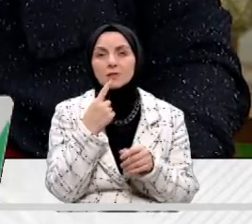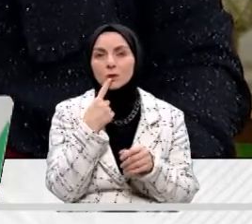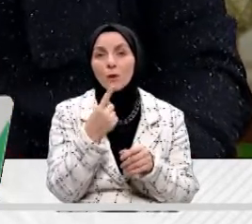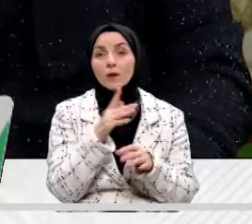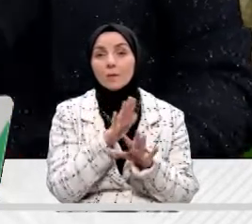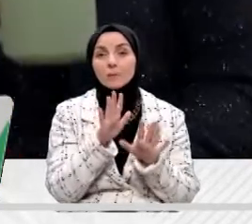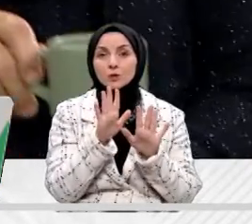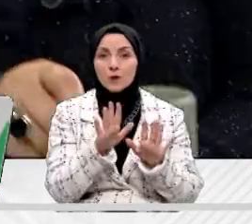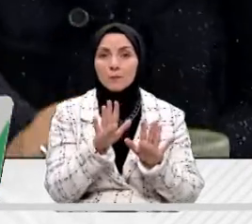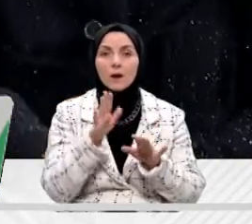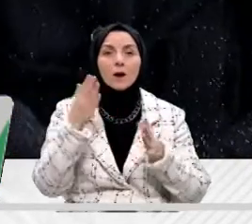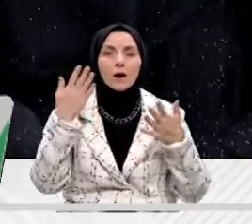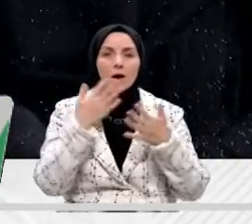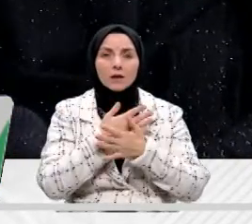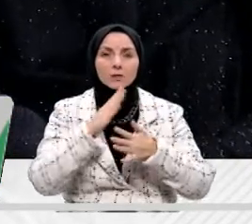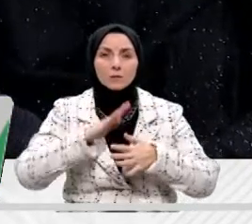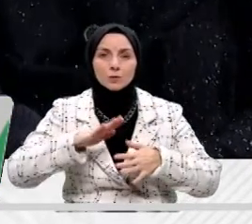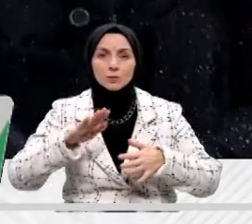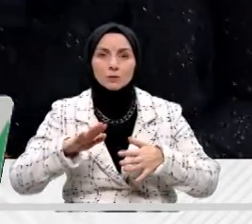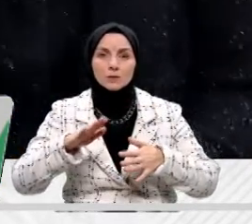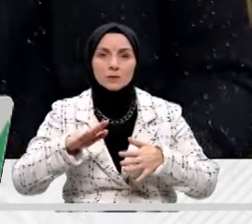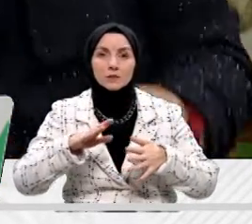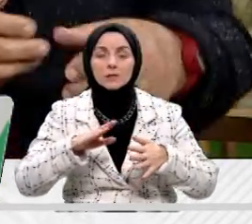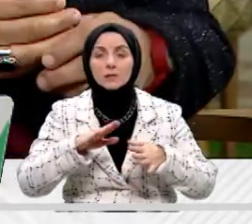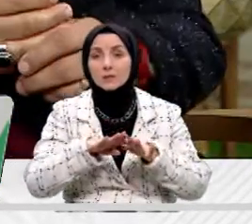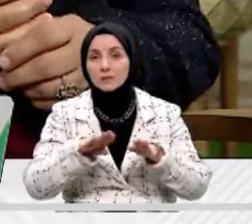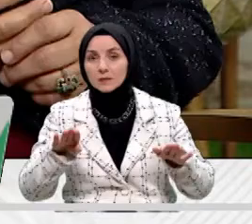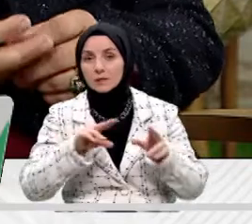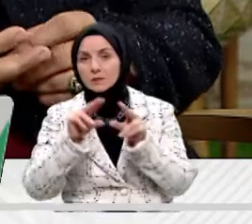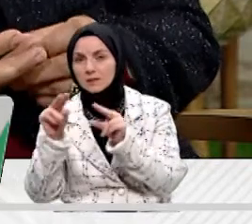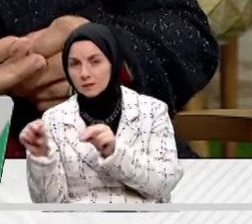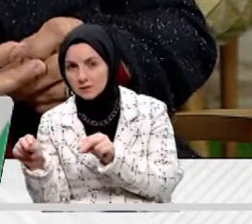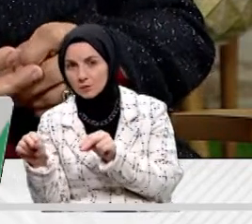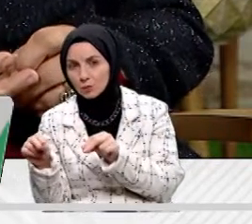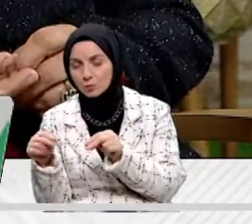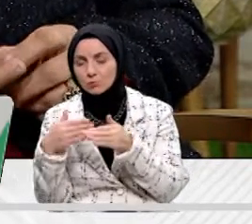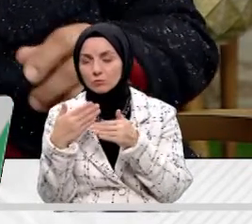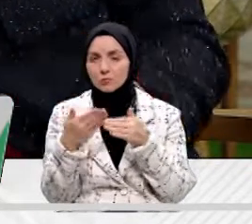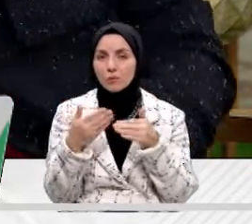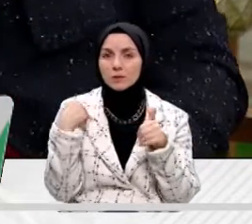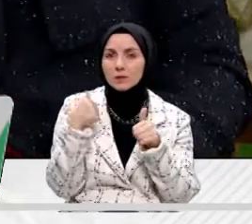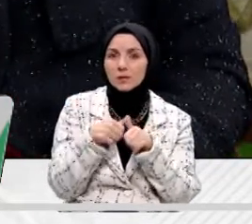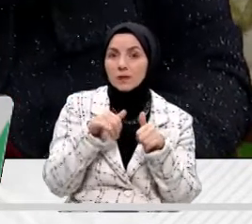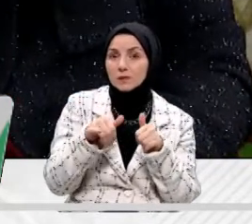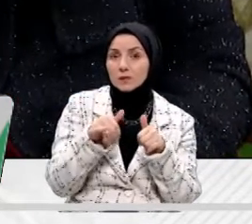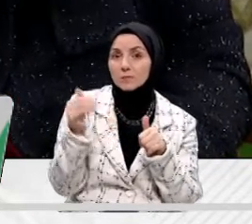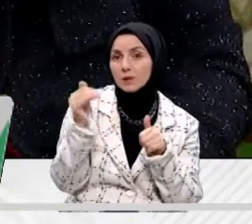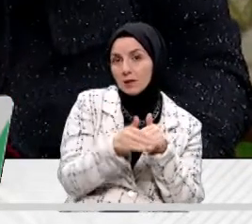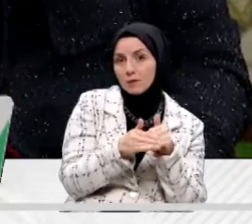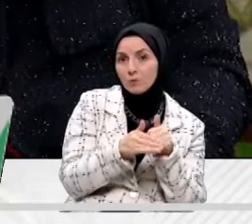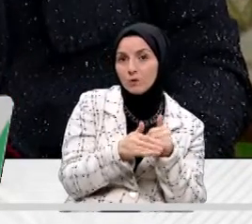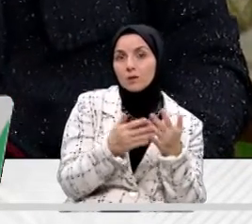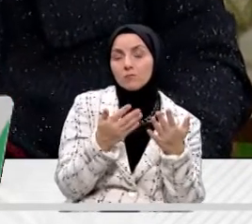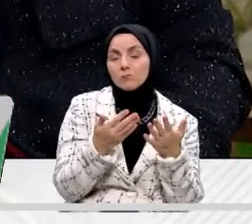çocuklarım yataklarında yatırıyorum yatıyorlar ama gece yanıma geliyorlar demiş büyük bir ihtimalle 4-5-6 yaş gruplarıdır yani çocuk kalkıp annenin yanına